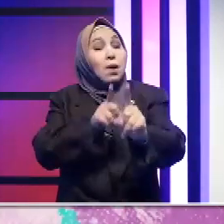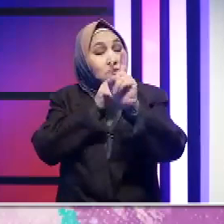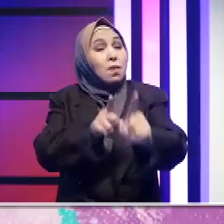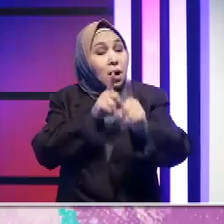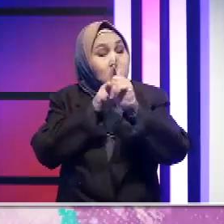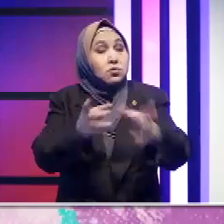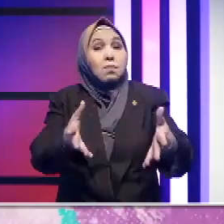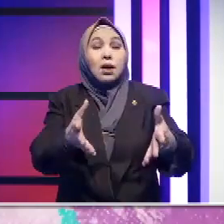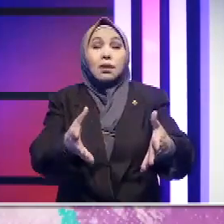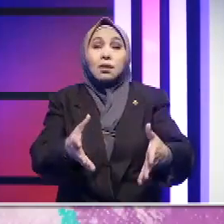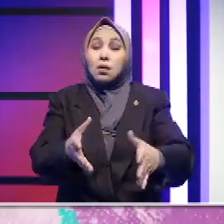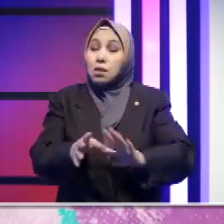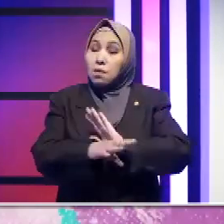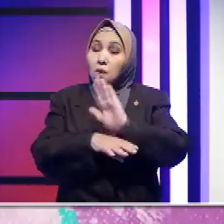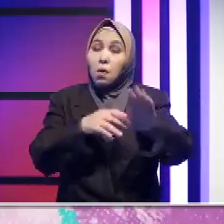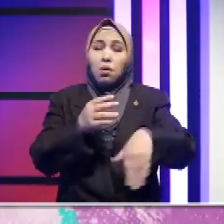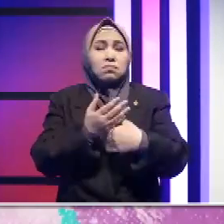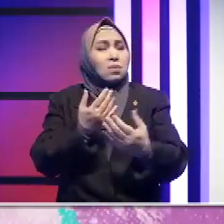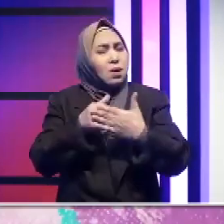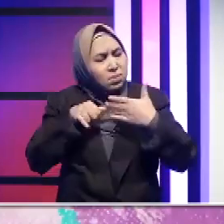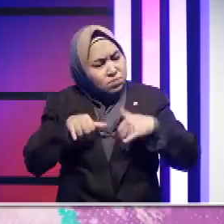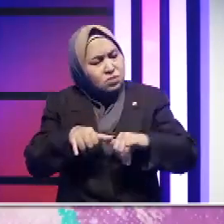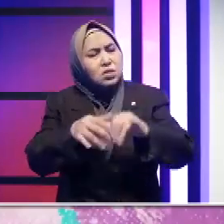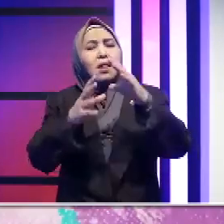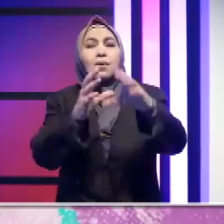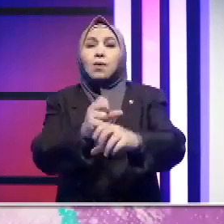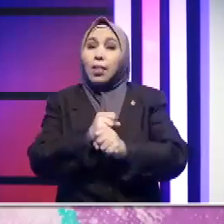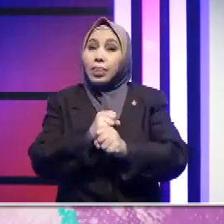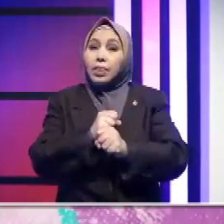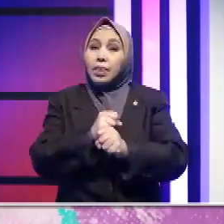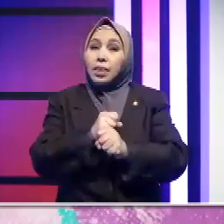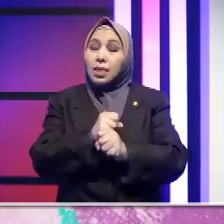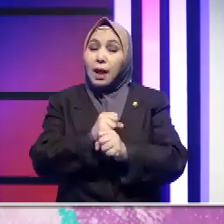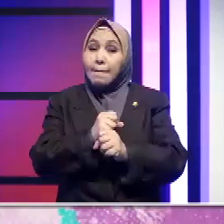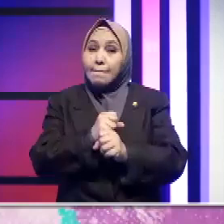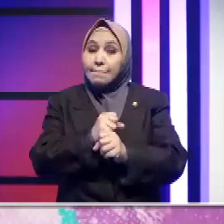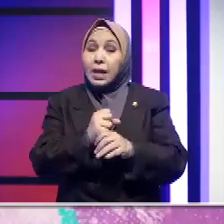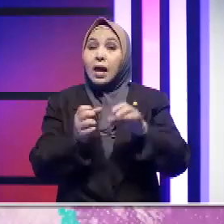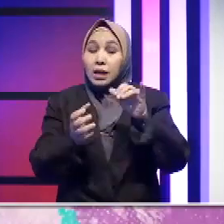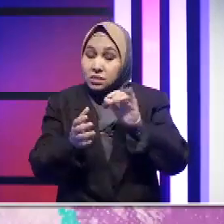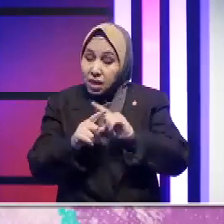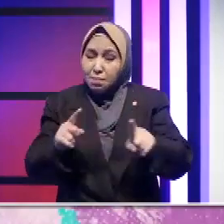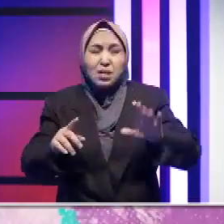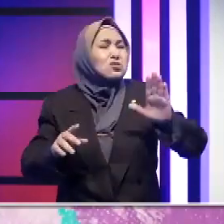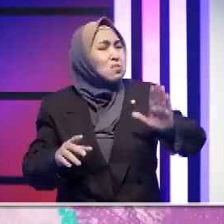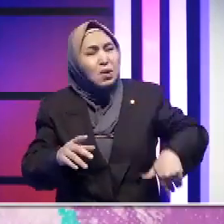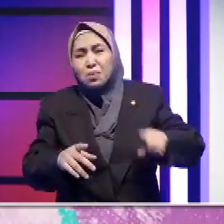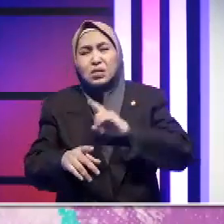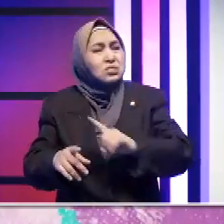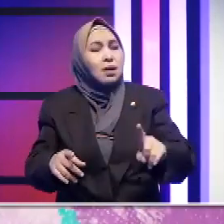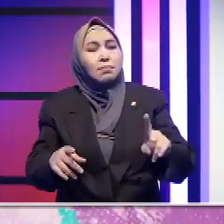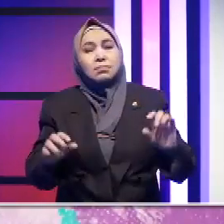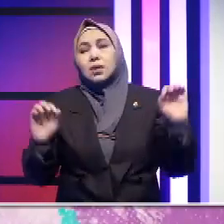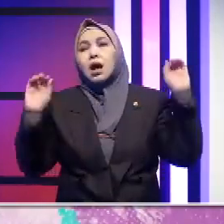itu This is really easy ABS info Hai baik tapi sebelum masuk Islam Saya tidak